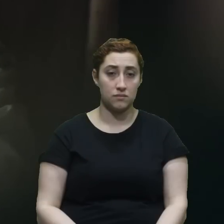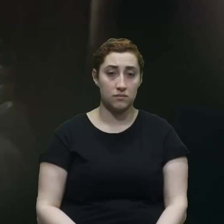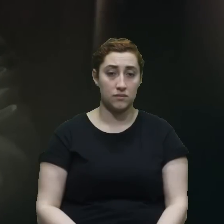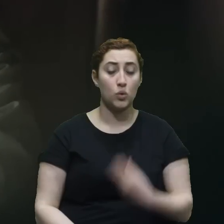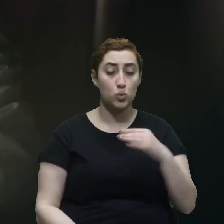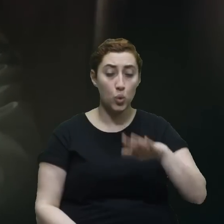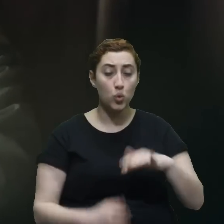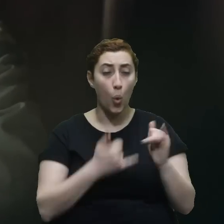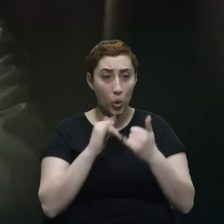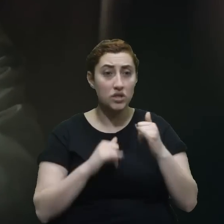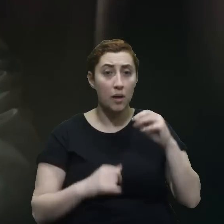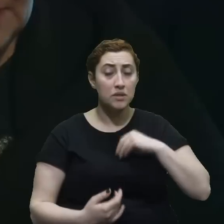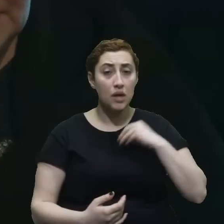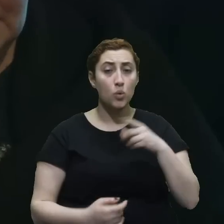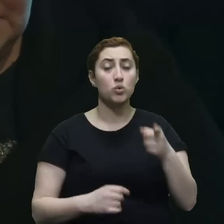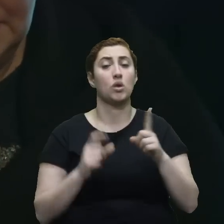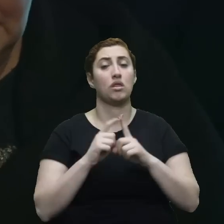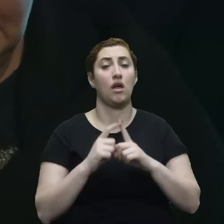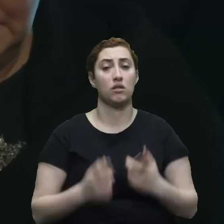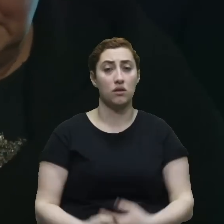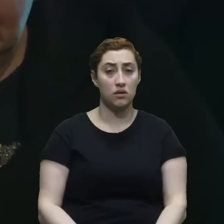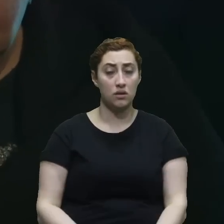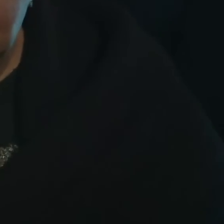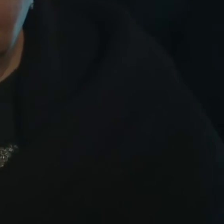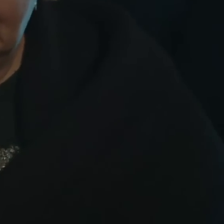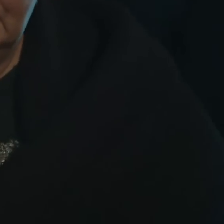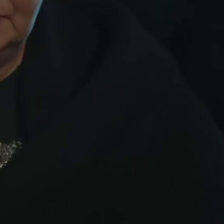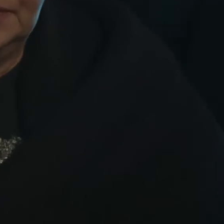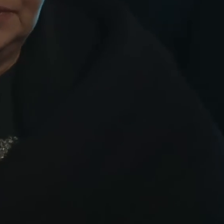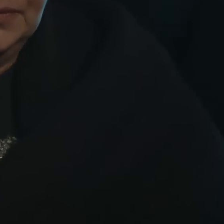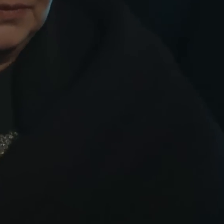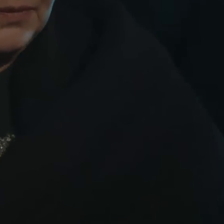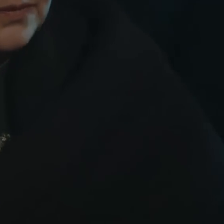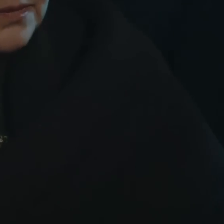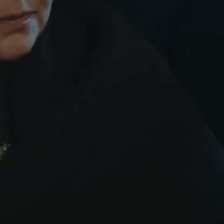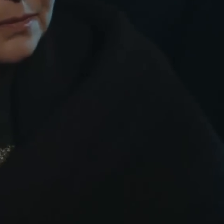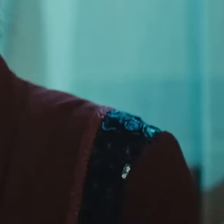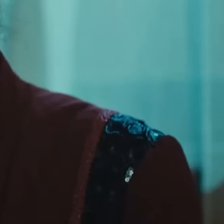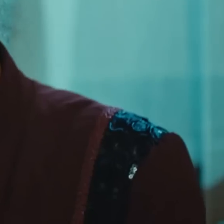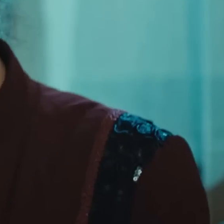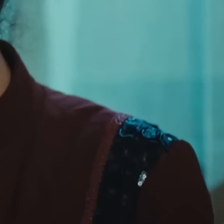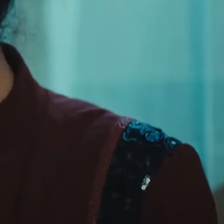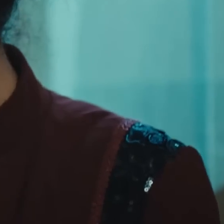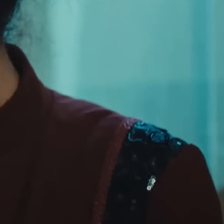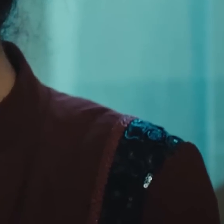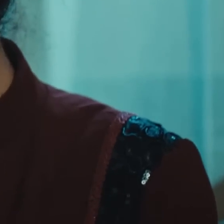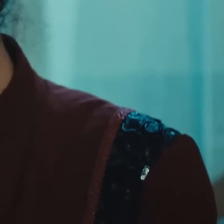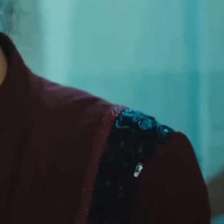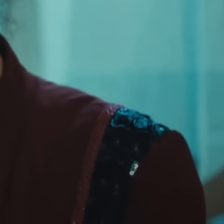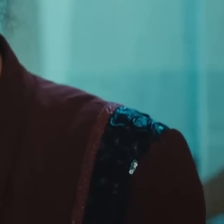Ya çocuk oyuncağı mı bu dadı? Semiha üzgün Leyla'nın yüzüne bakıyor. Leyla'nın bakışları da